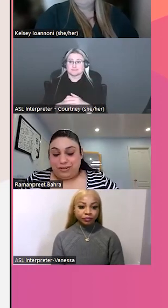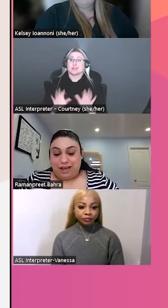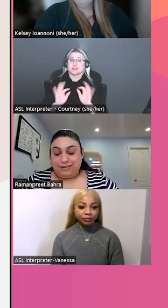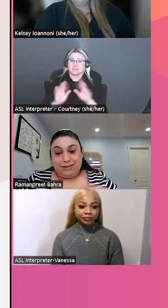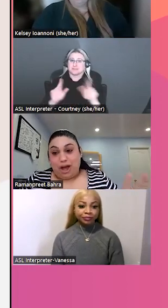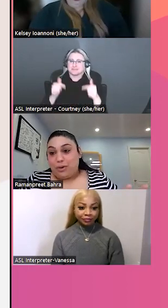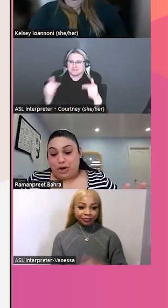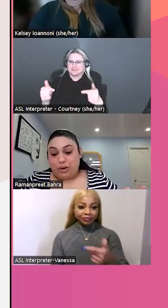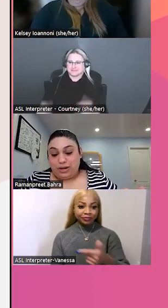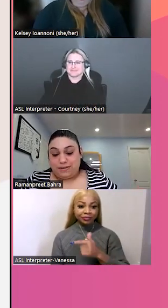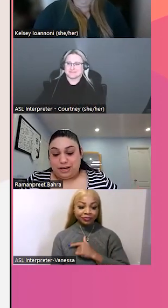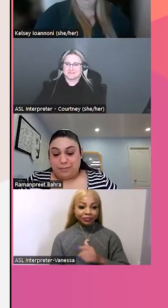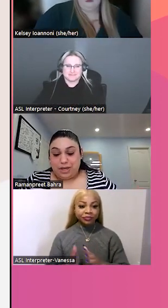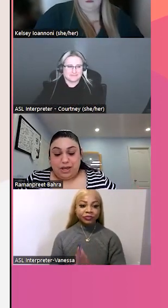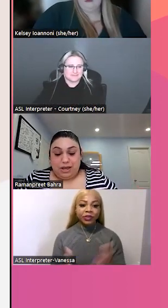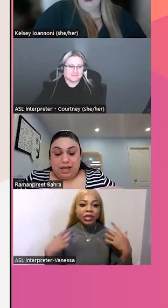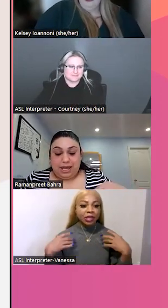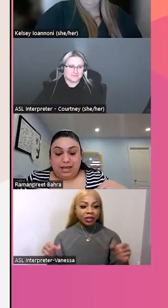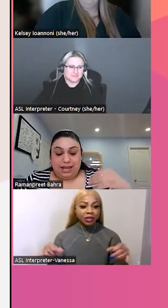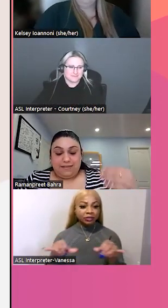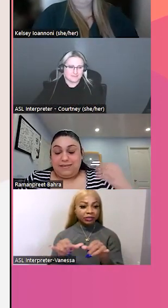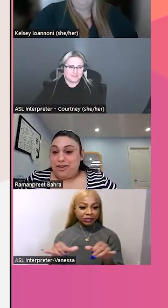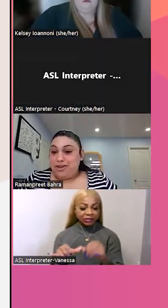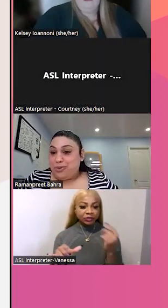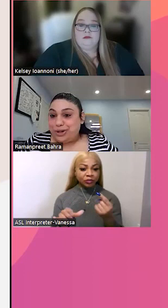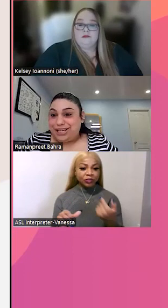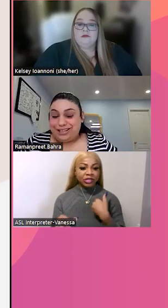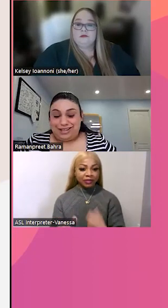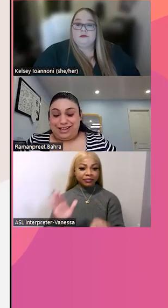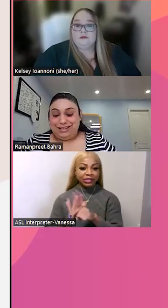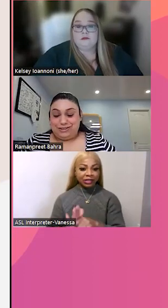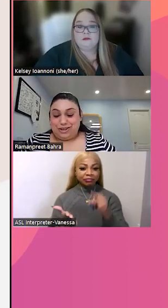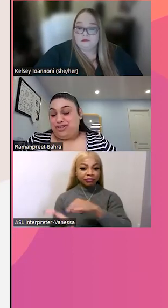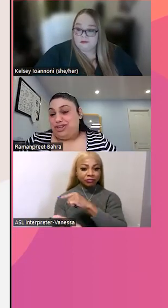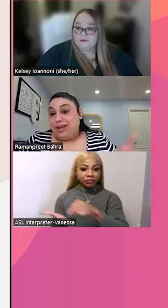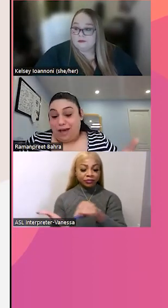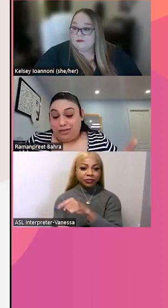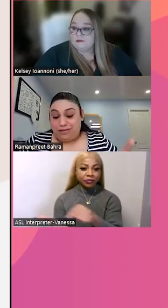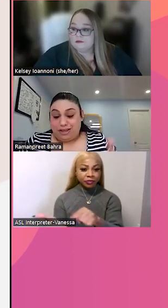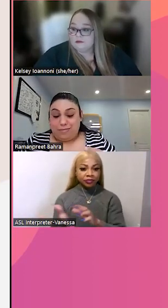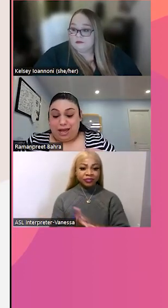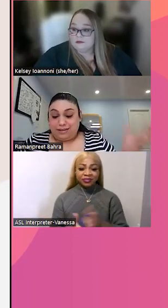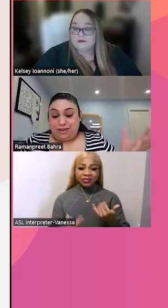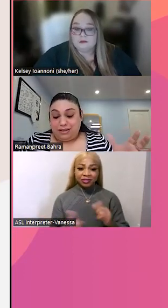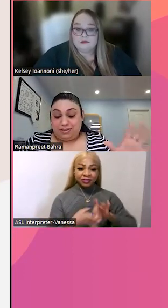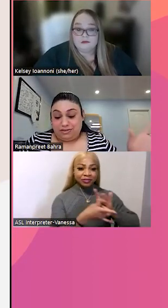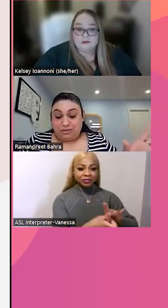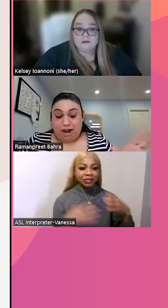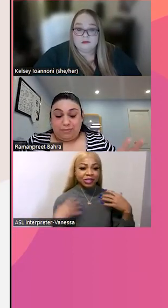une maladie. Mais nous voulons vous dire aussi que la santé à tous les poids n'est pas sans critique. C'est